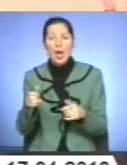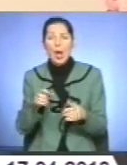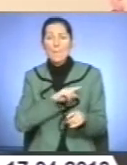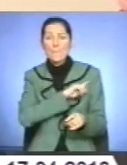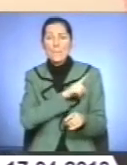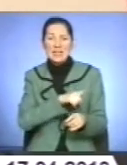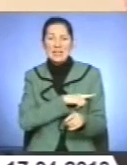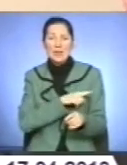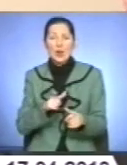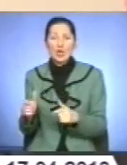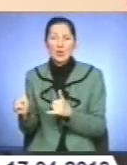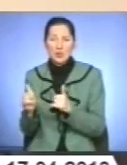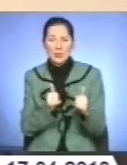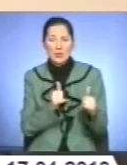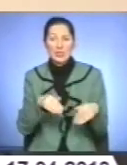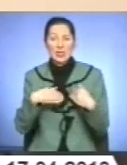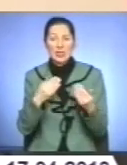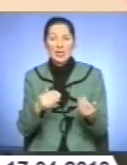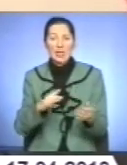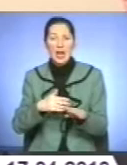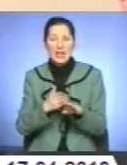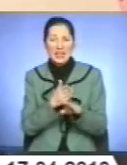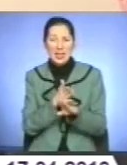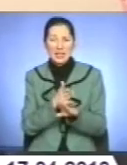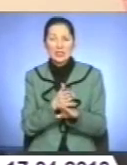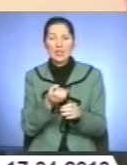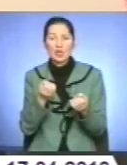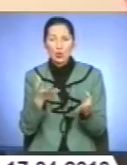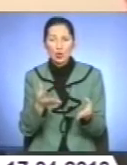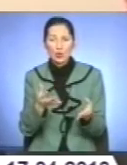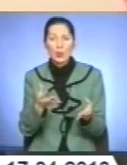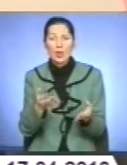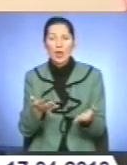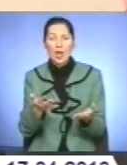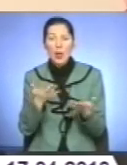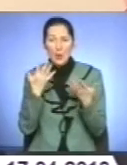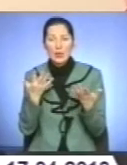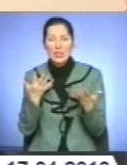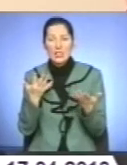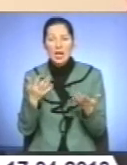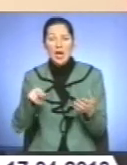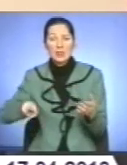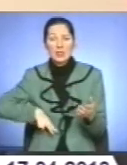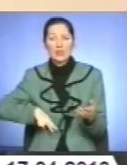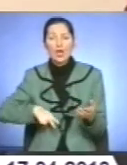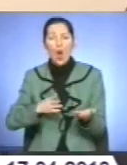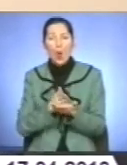забезпечити надання якісних та доступних публічних адміністративних послуг, укріплення інститутів